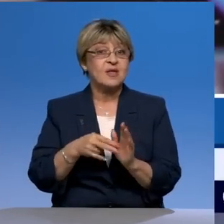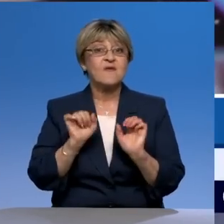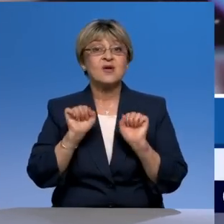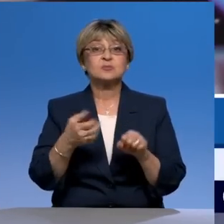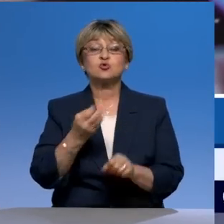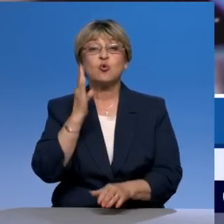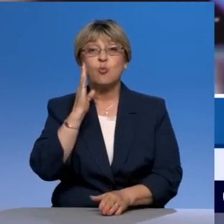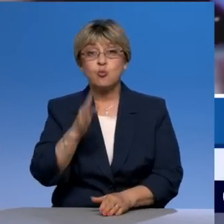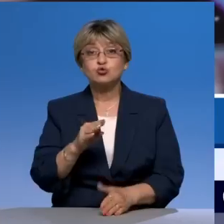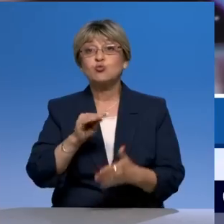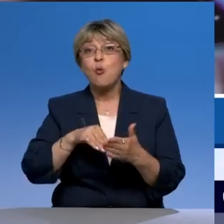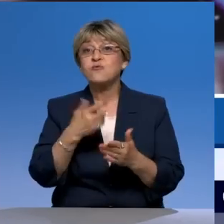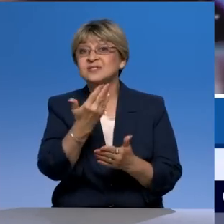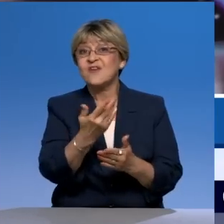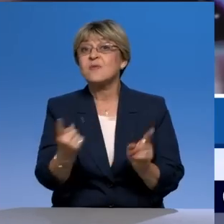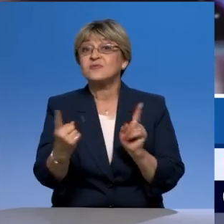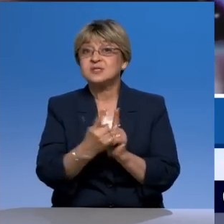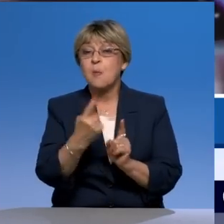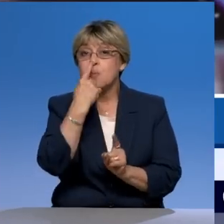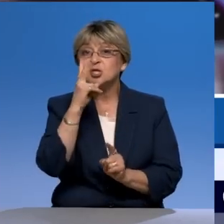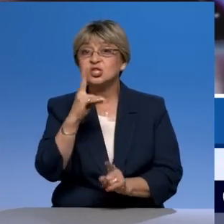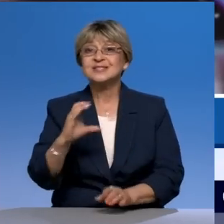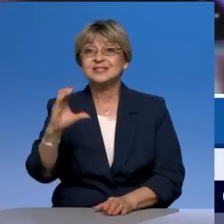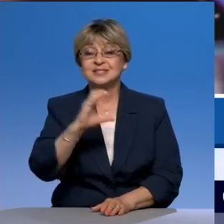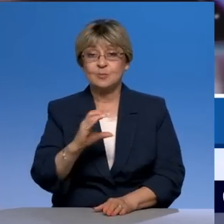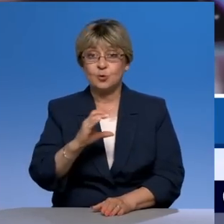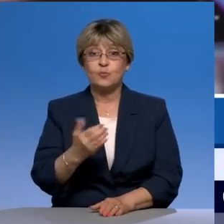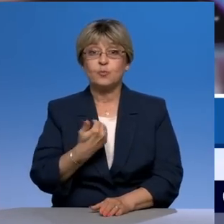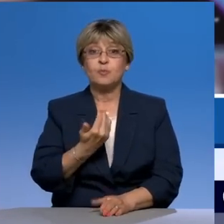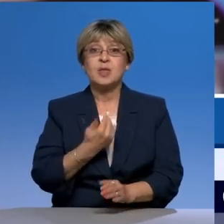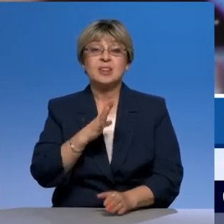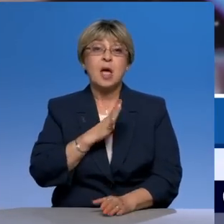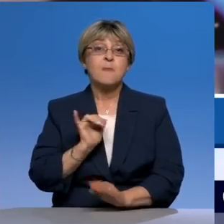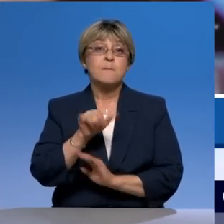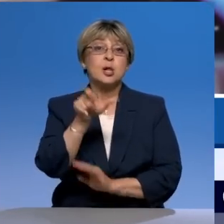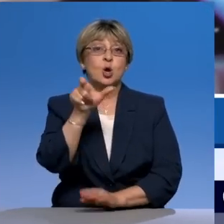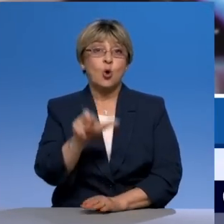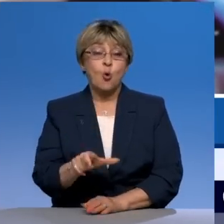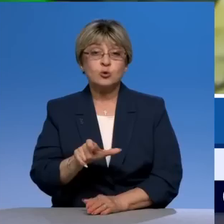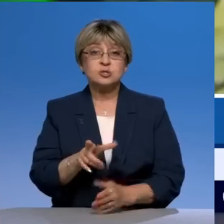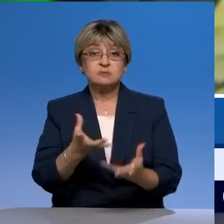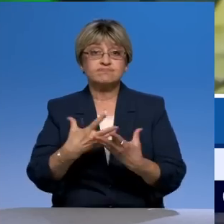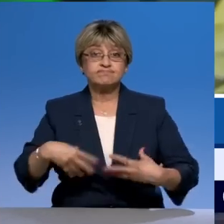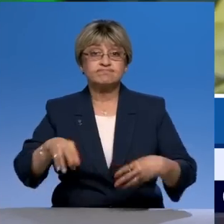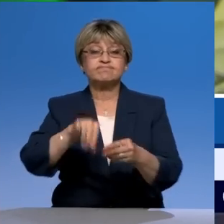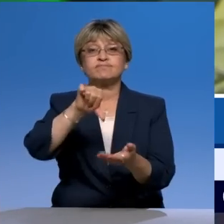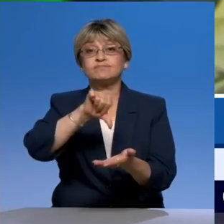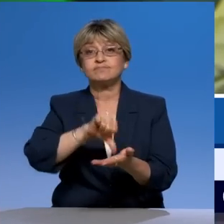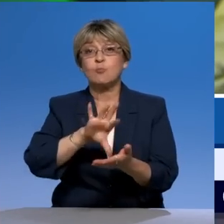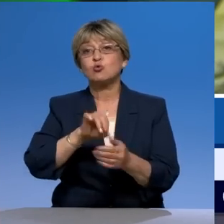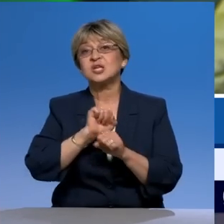повод встретиться уже ближе к сентябрю. У нас в студии был Игорь Цикорин, сопредседатель Совета общественных организаций по защите прав пациентов